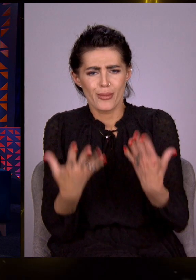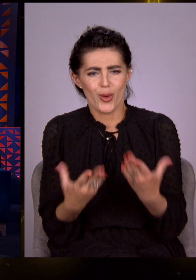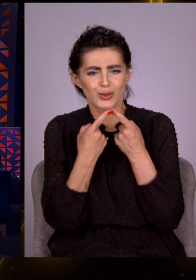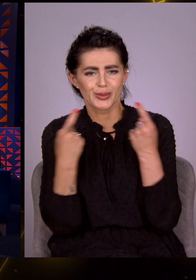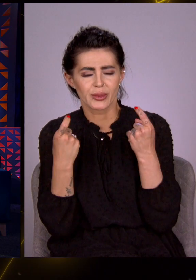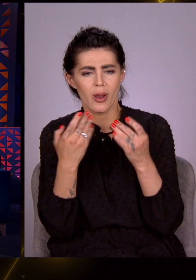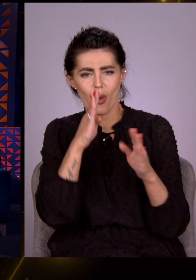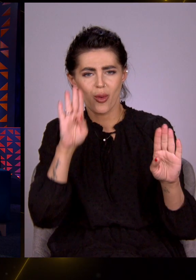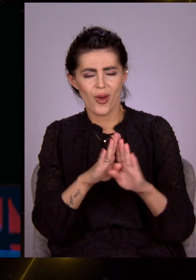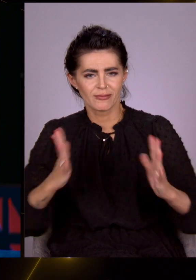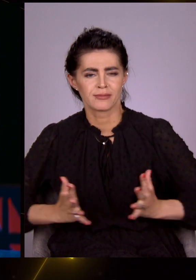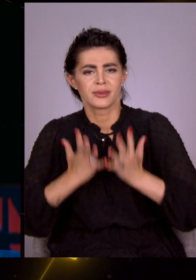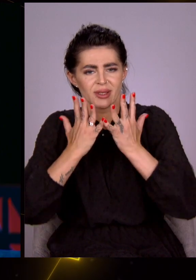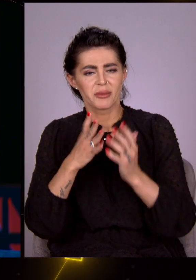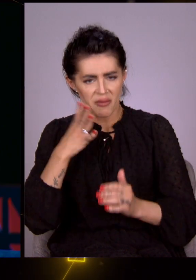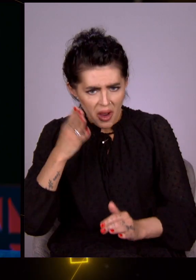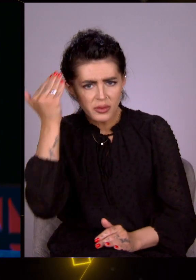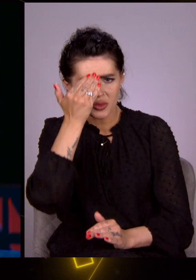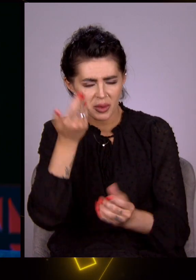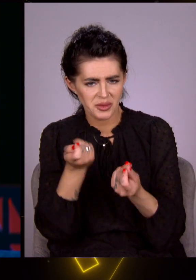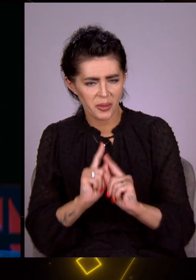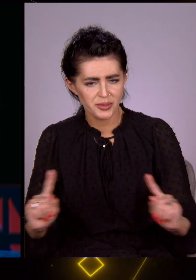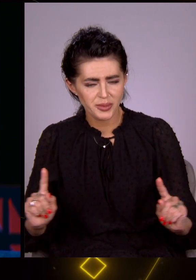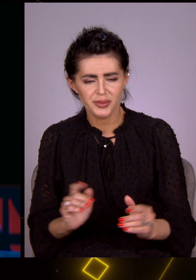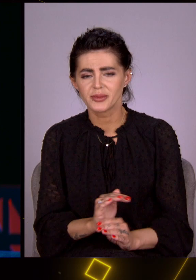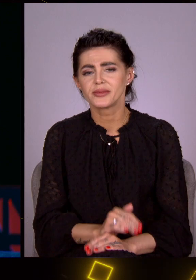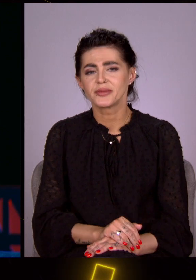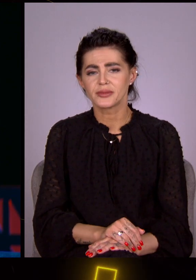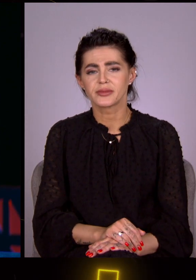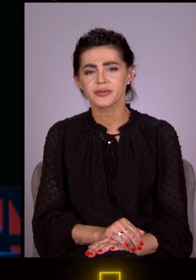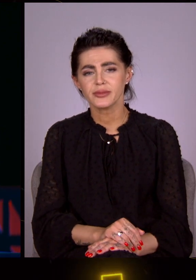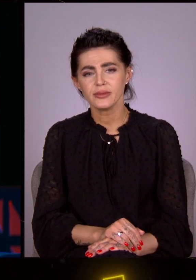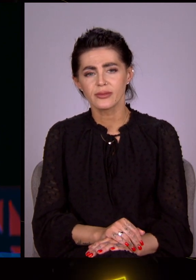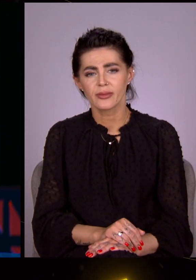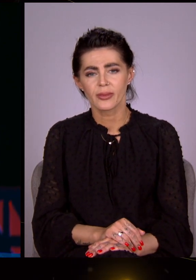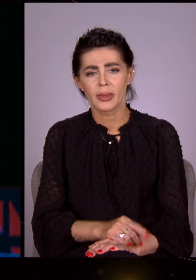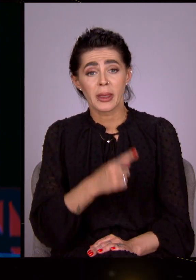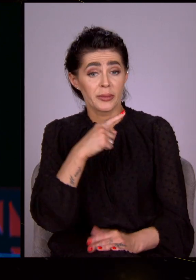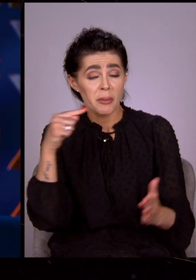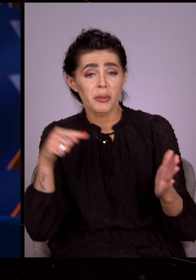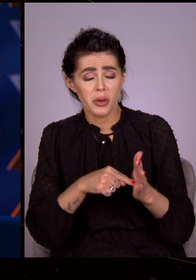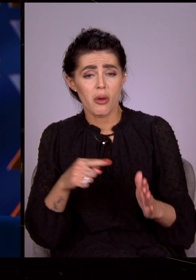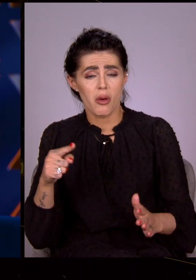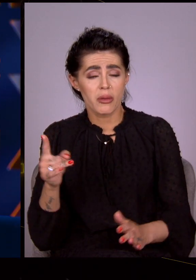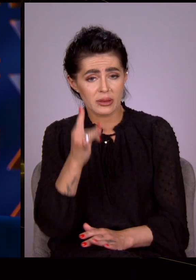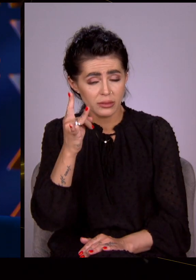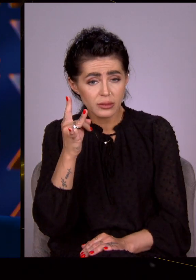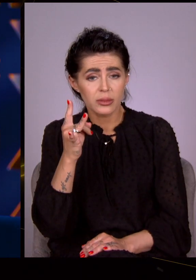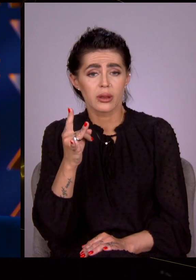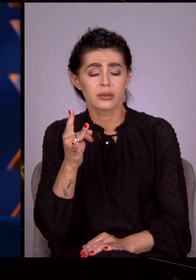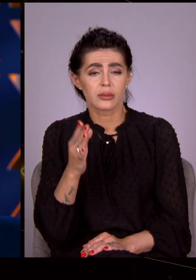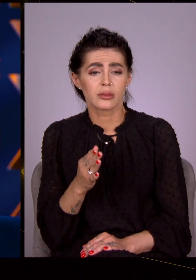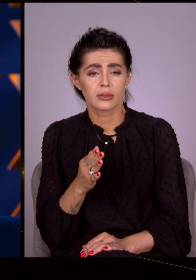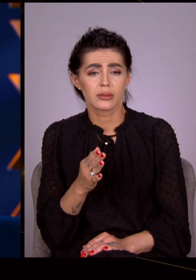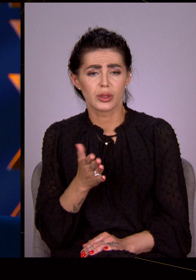дійсно заходилася. І одного ранку вона мене будуть. Каже, вставай, ми